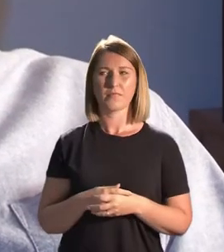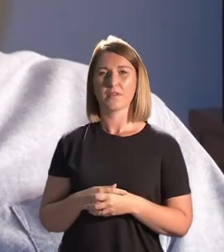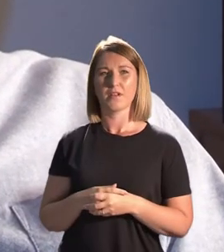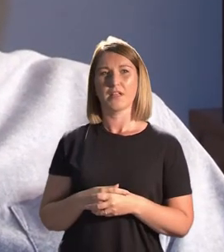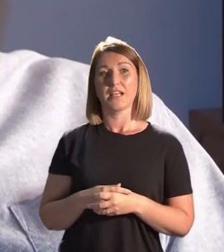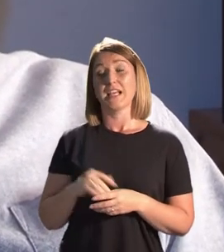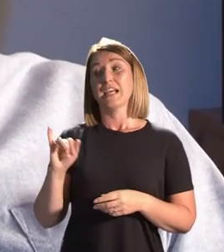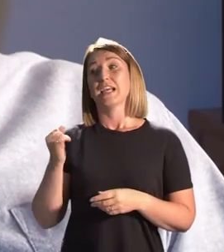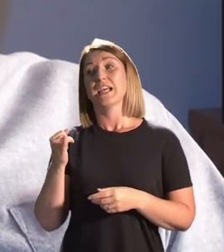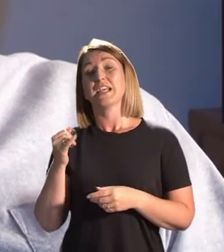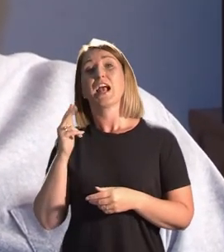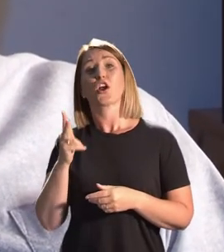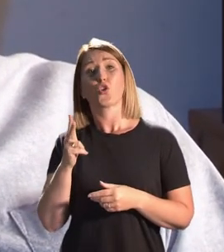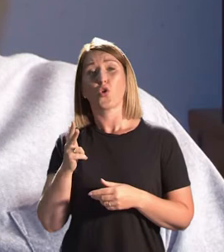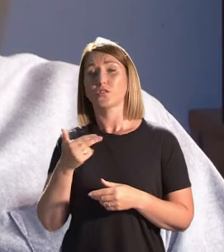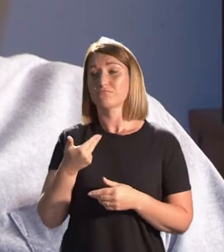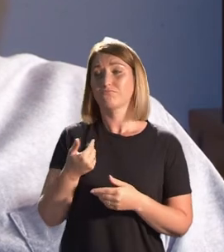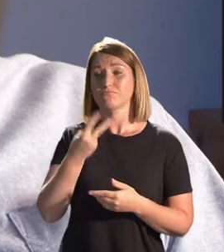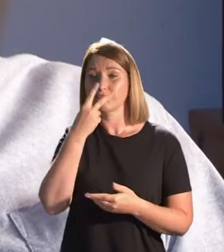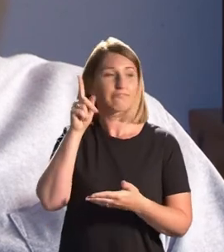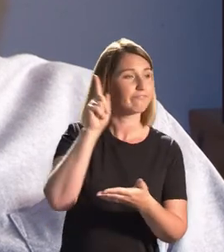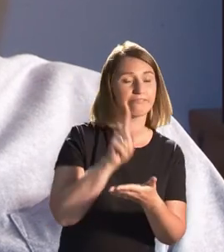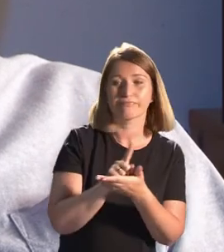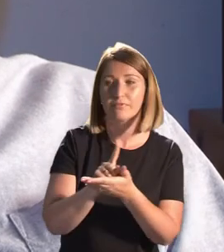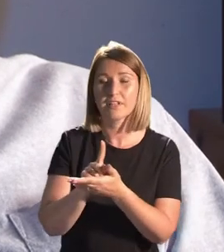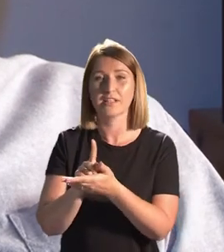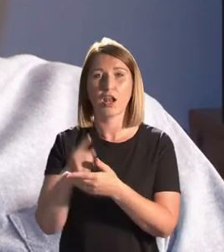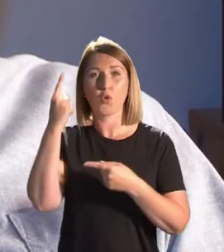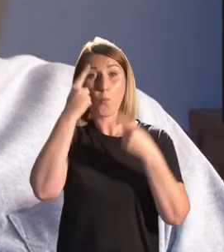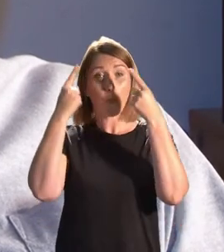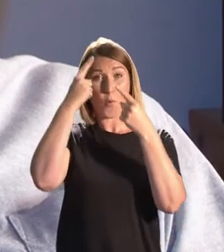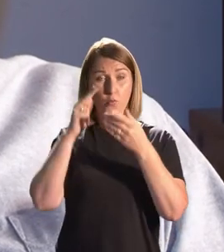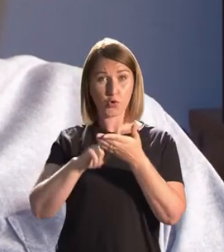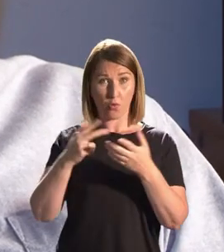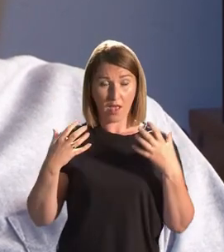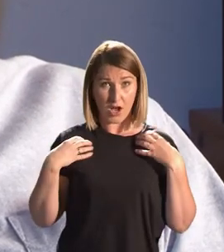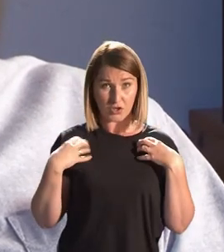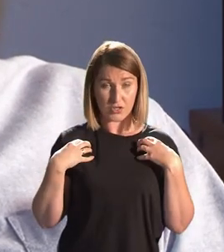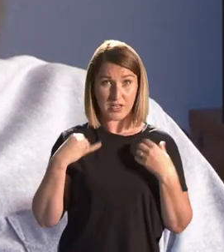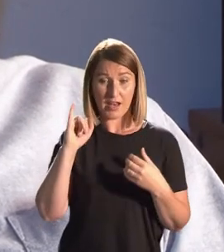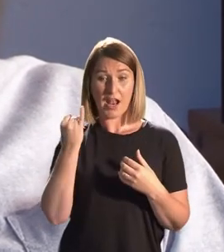Gorzej jak ktoś, no właśnie, nie znalazł swojego sposobu, czy jakiegoś myślenia